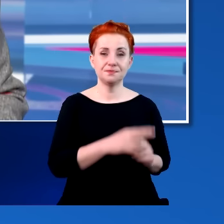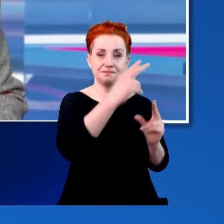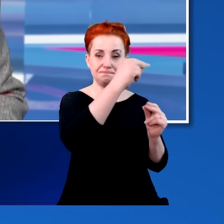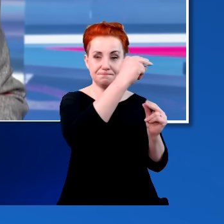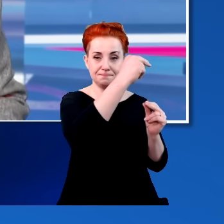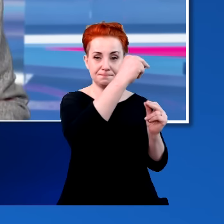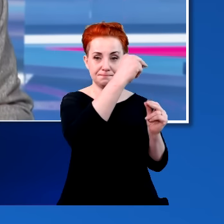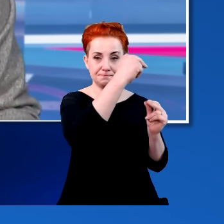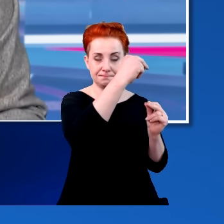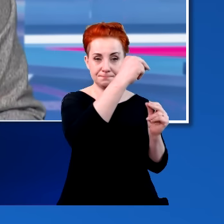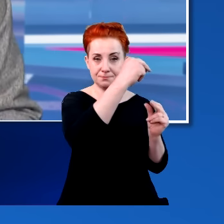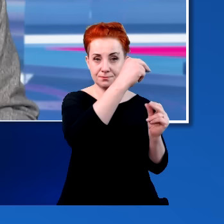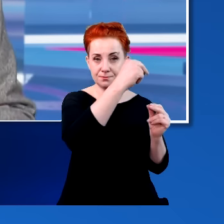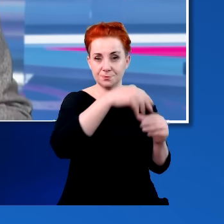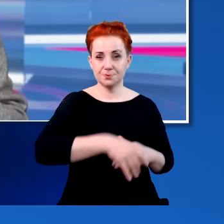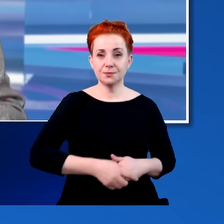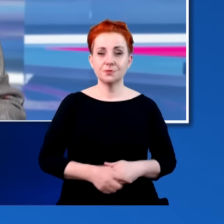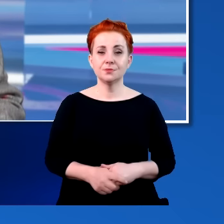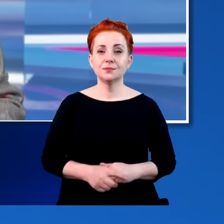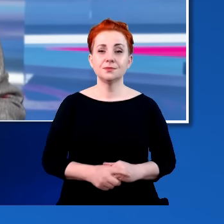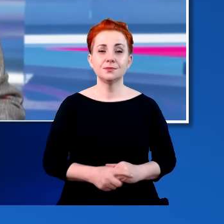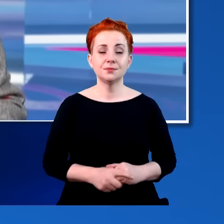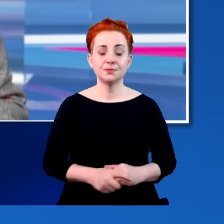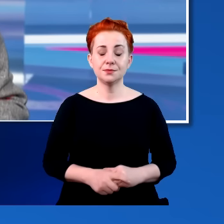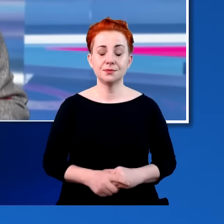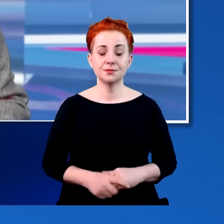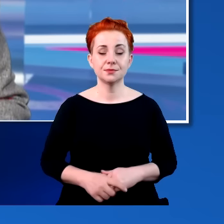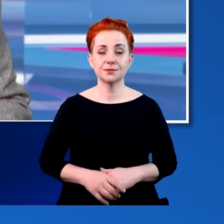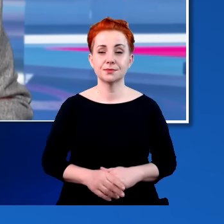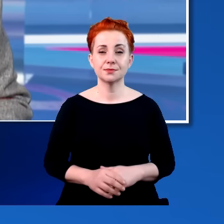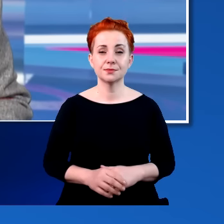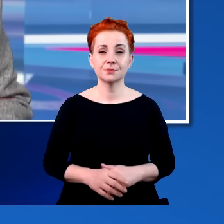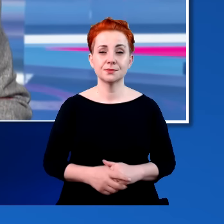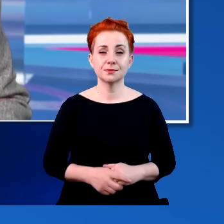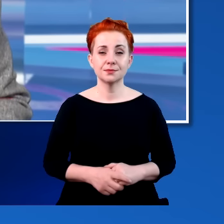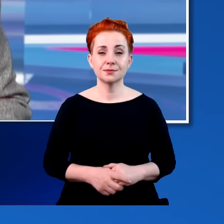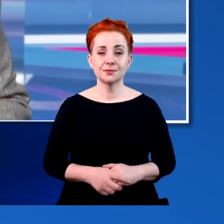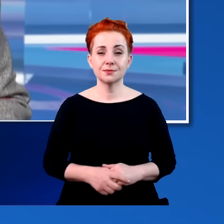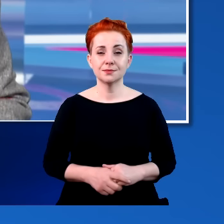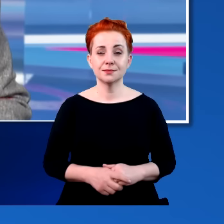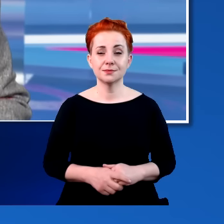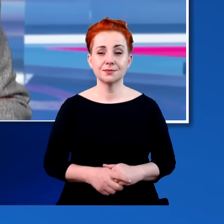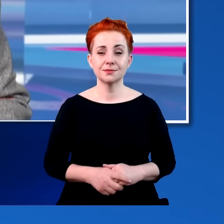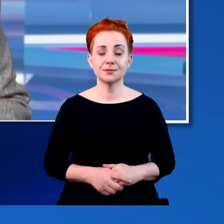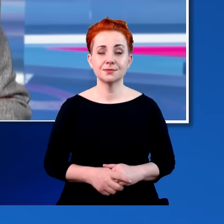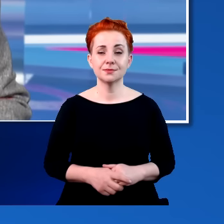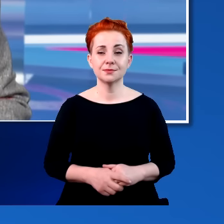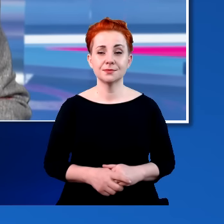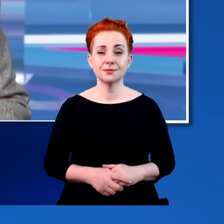i państwo powinniście to kontynuować, tę politykę. Powinniście kontynuować politykę suwerennego